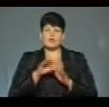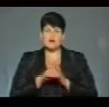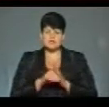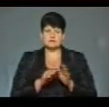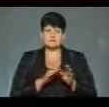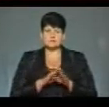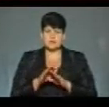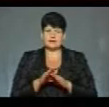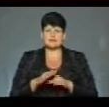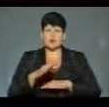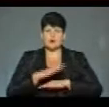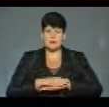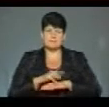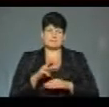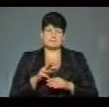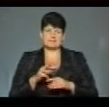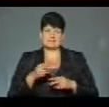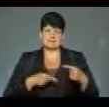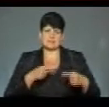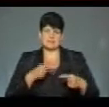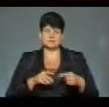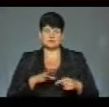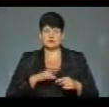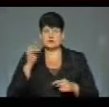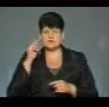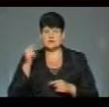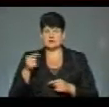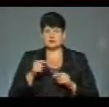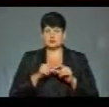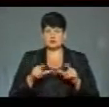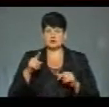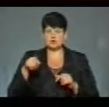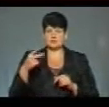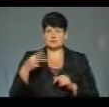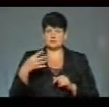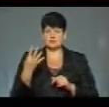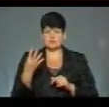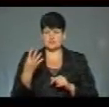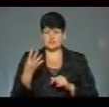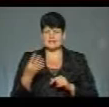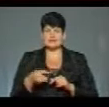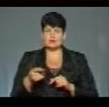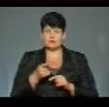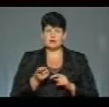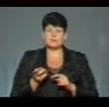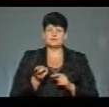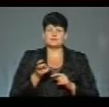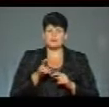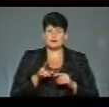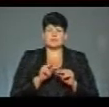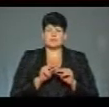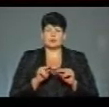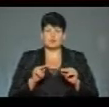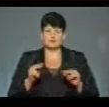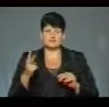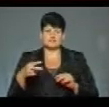реалізовувати на уроках метод дебатів. Відбулося навчання в тернопільській школі номер 24. З Тернополя долучилися педагоги